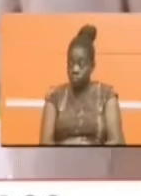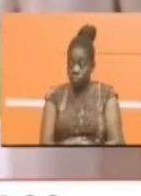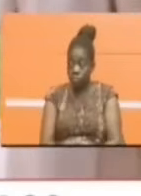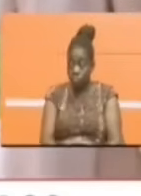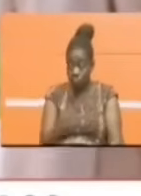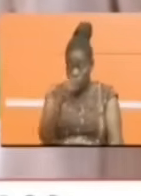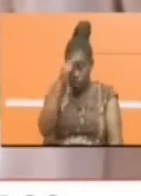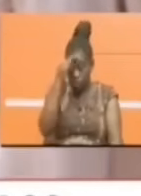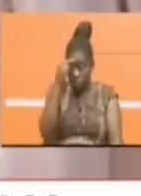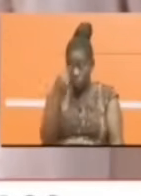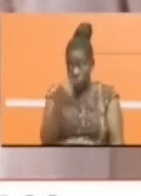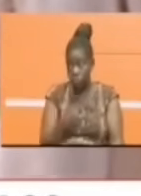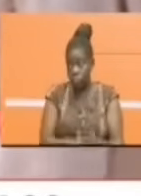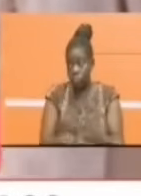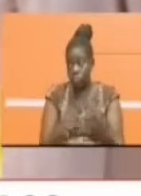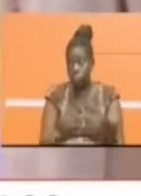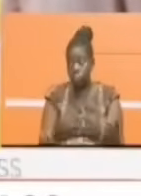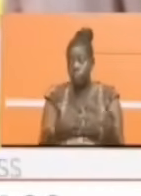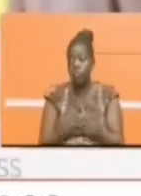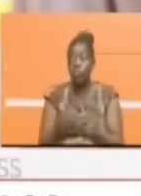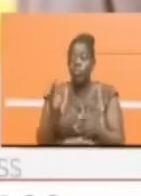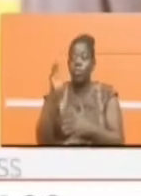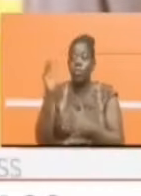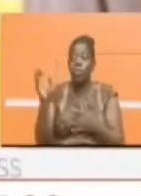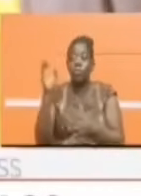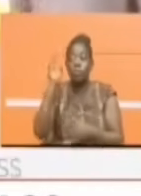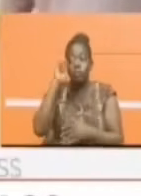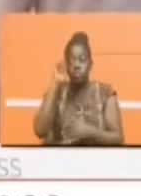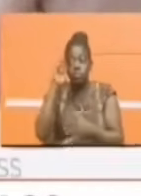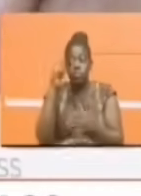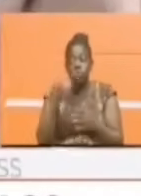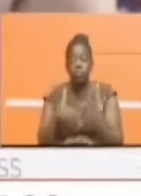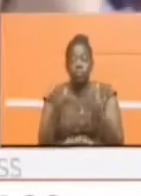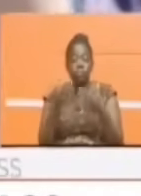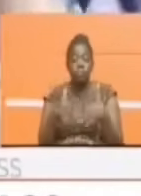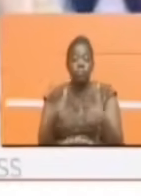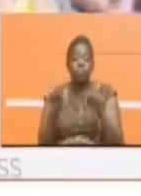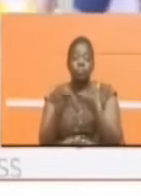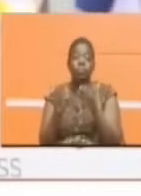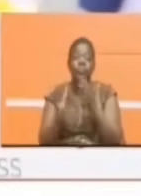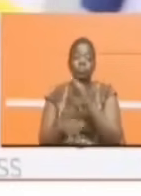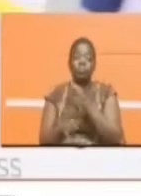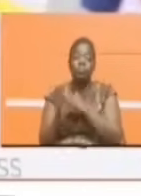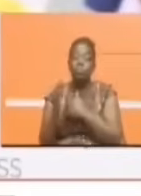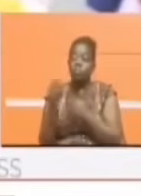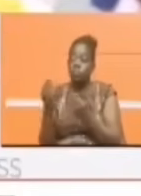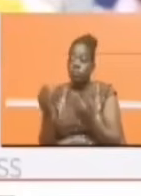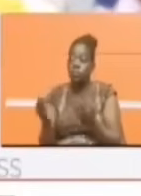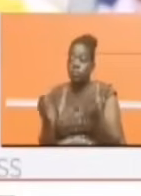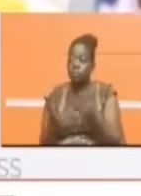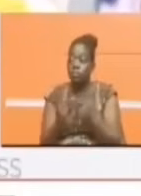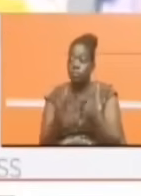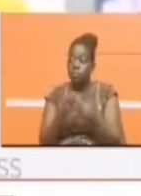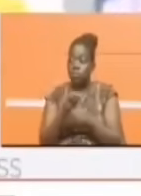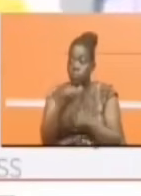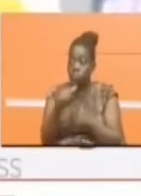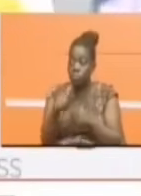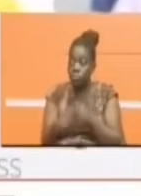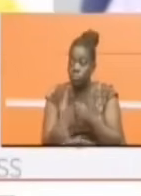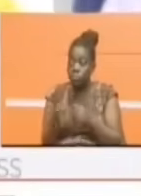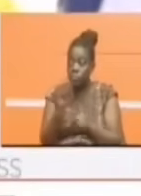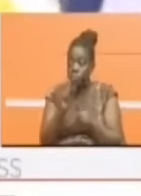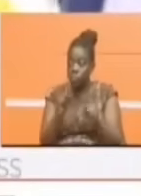kigenderwa ekikulu kuddamu kuba birayiro okwejjukanya ebyo bye twalaganya Omukama ate nga bwe twagazisa n'abantu